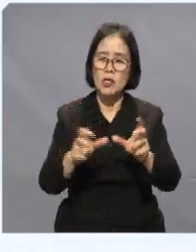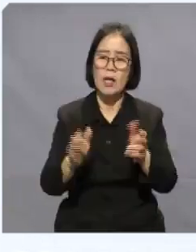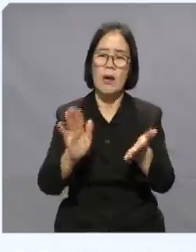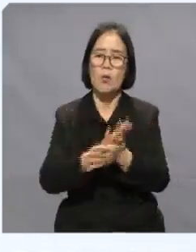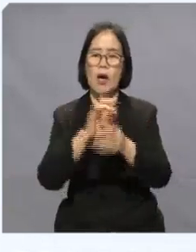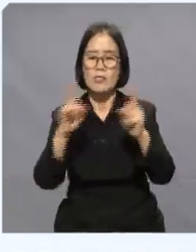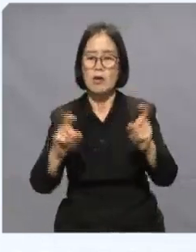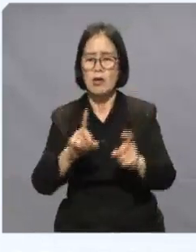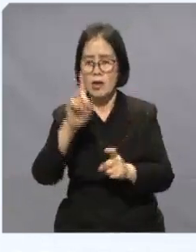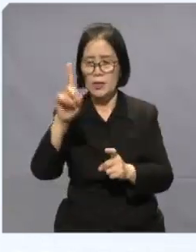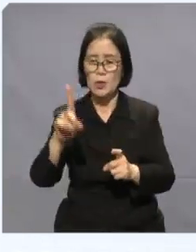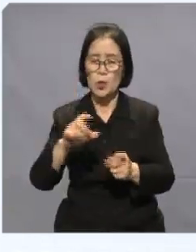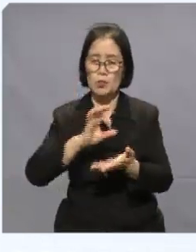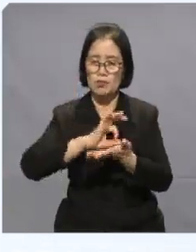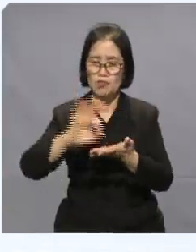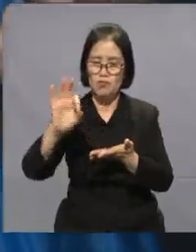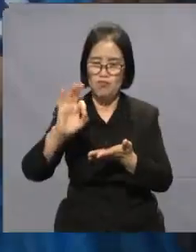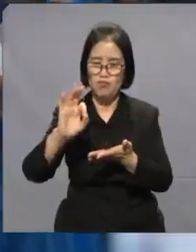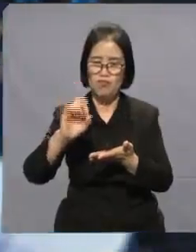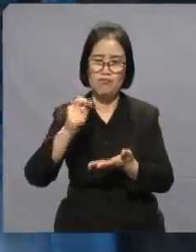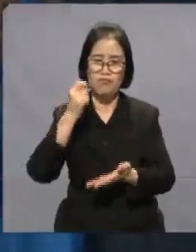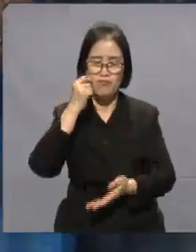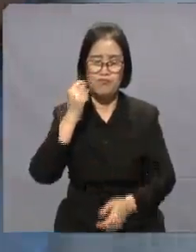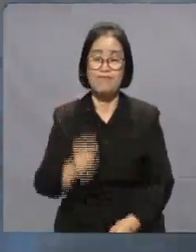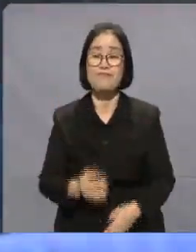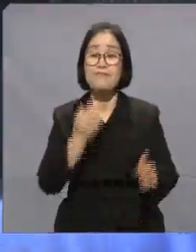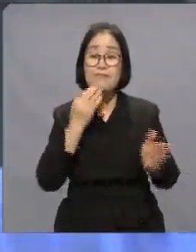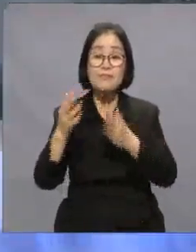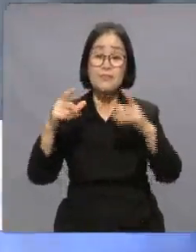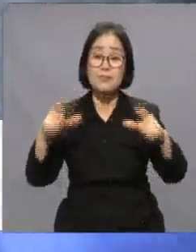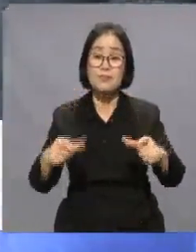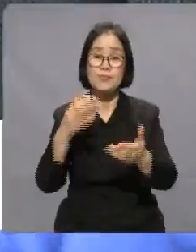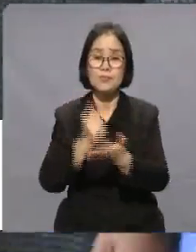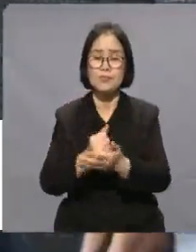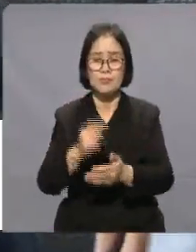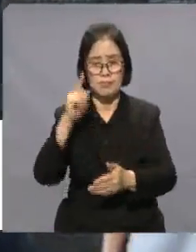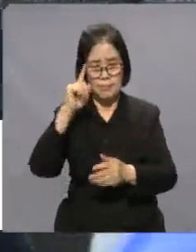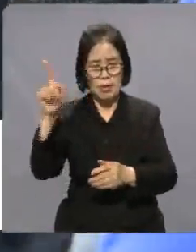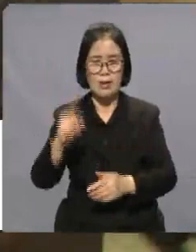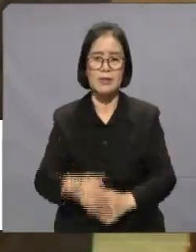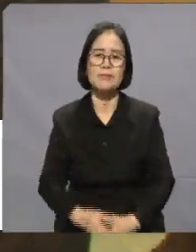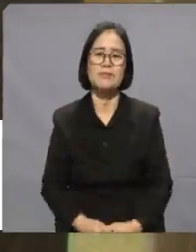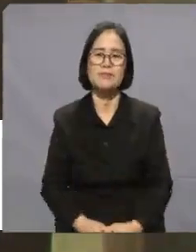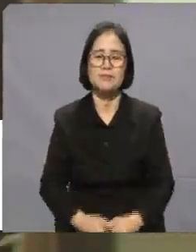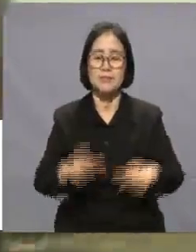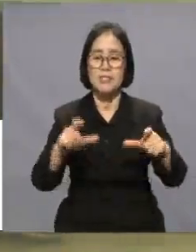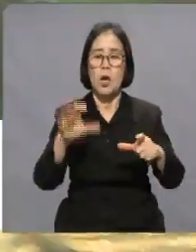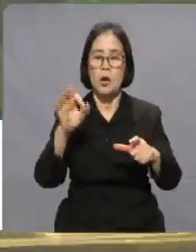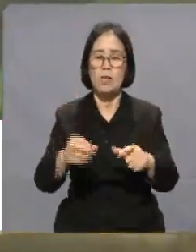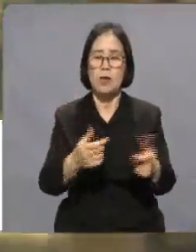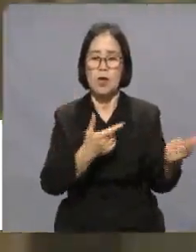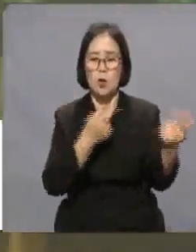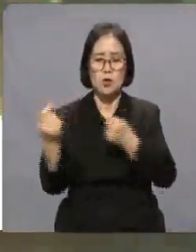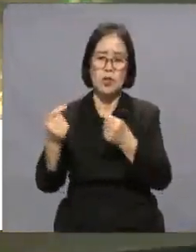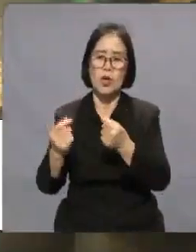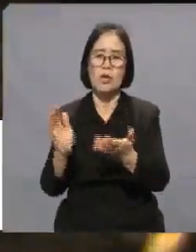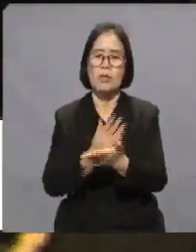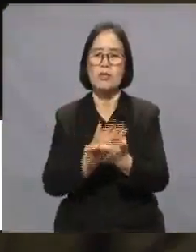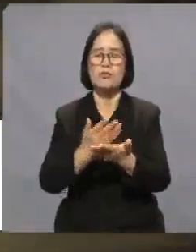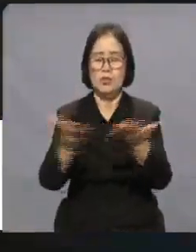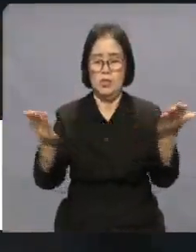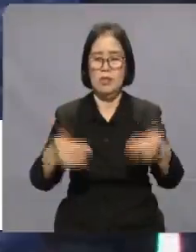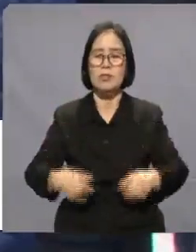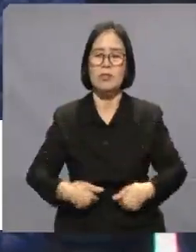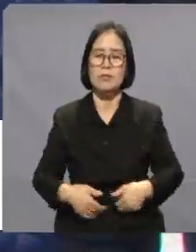화성은 한 푼도 받지 못하는 겁니다. 김동연 경기도지사는 발끈했습니다. 지역화폐는 공정하게 배분돼야